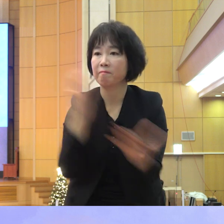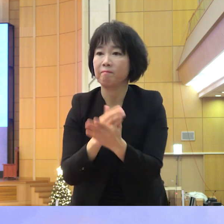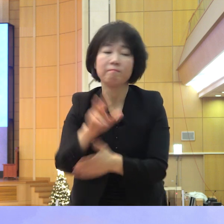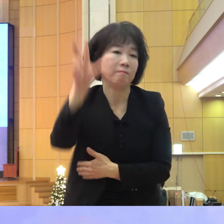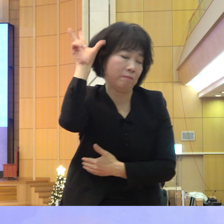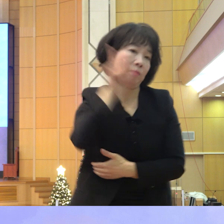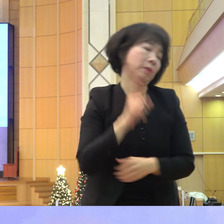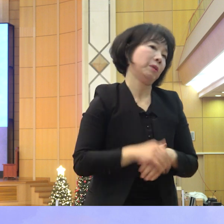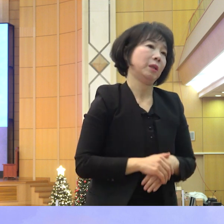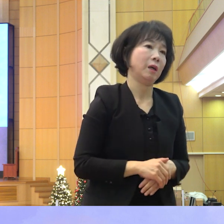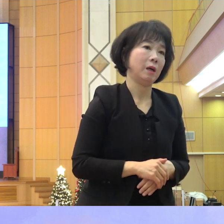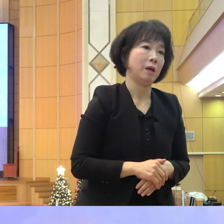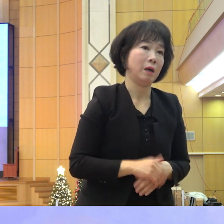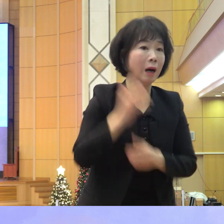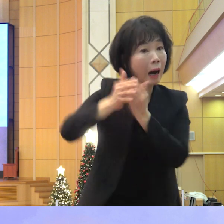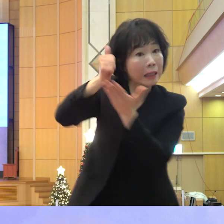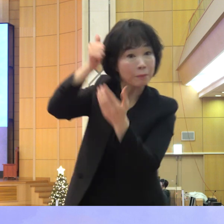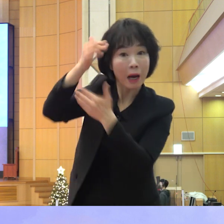거예요.